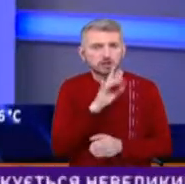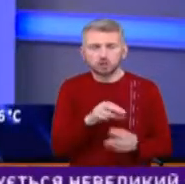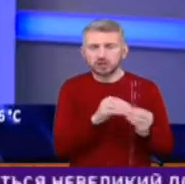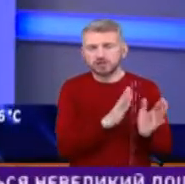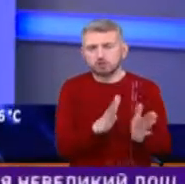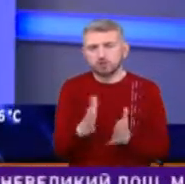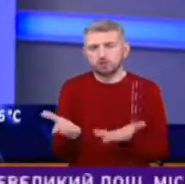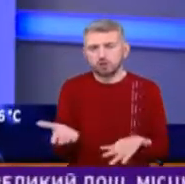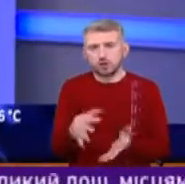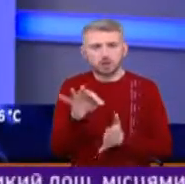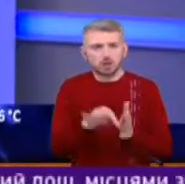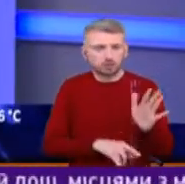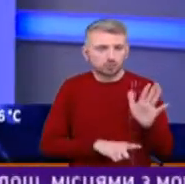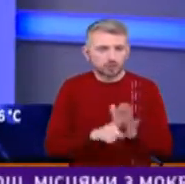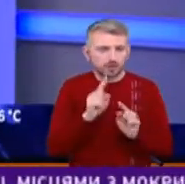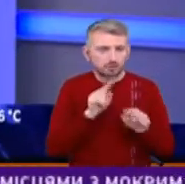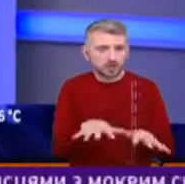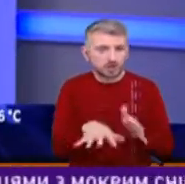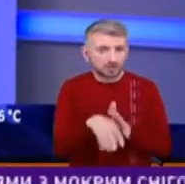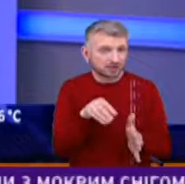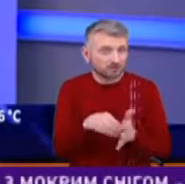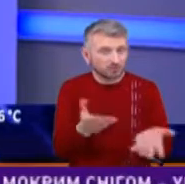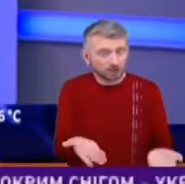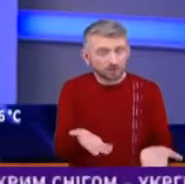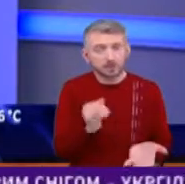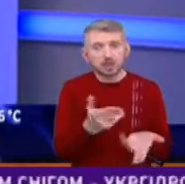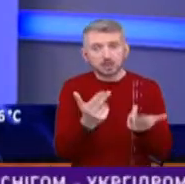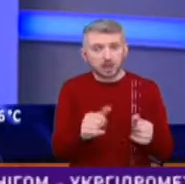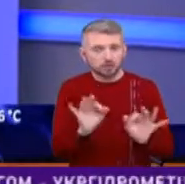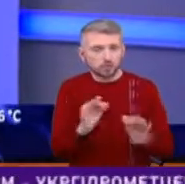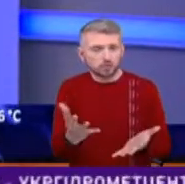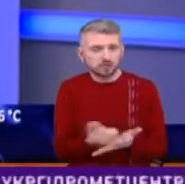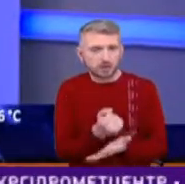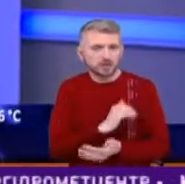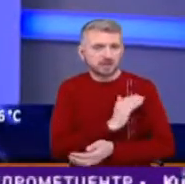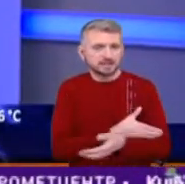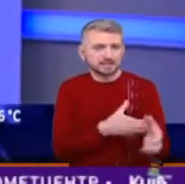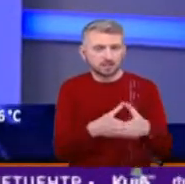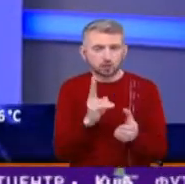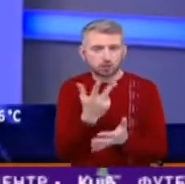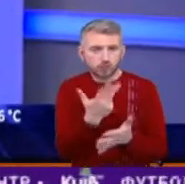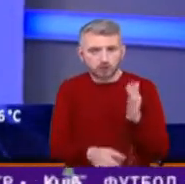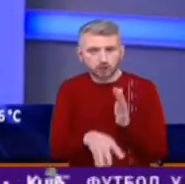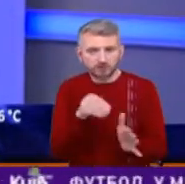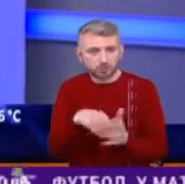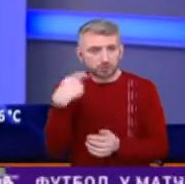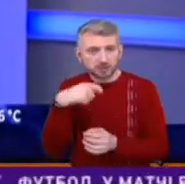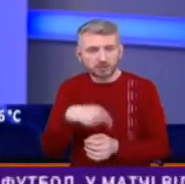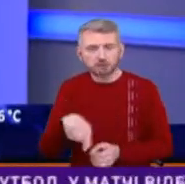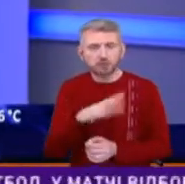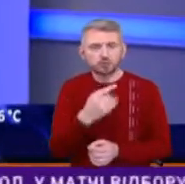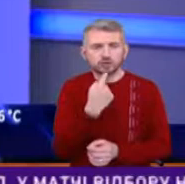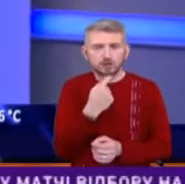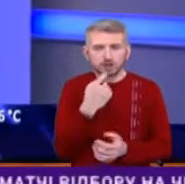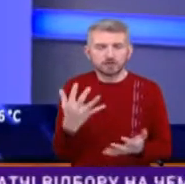стабільнішою. Ну, одразу почнеться парламентська кампанія. І так, звичайно, знайдуться сили, які програють вибори президентські, і вони будуть